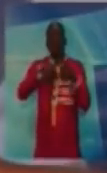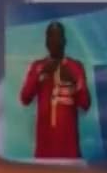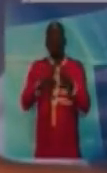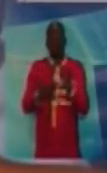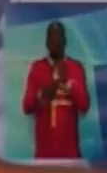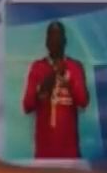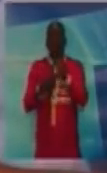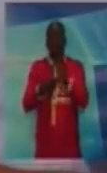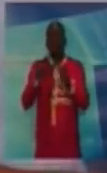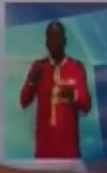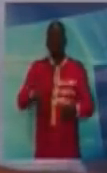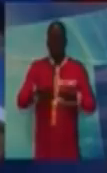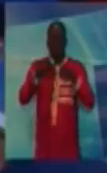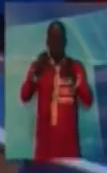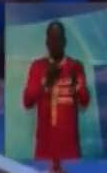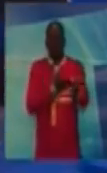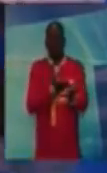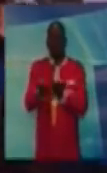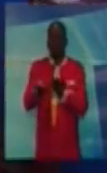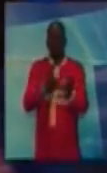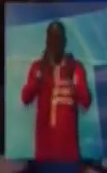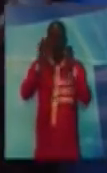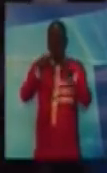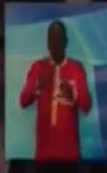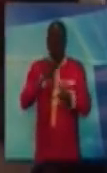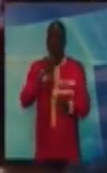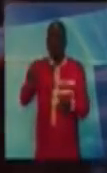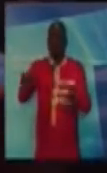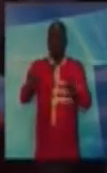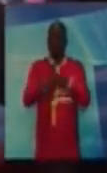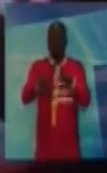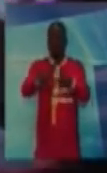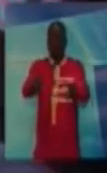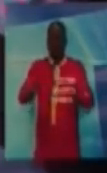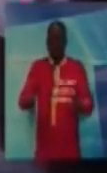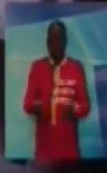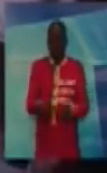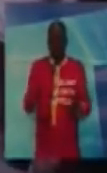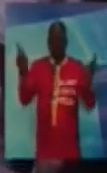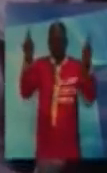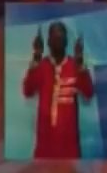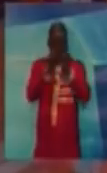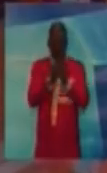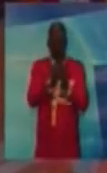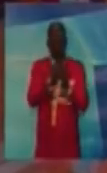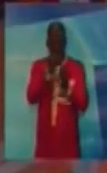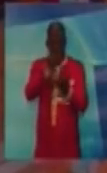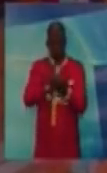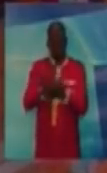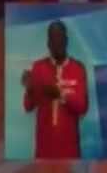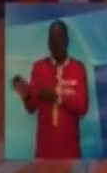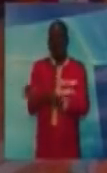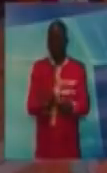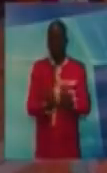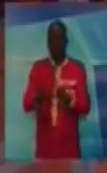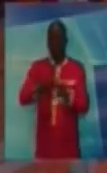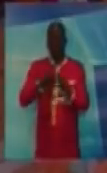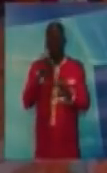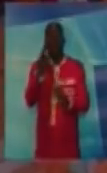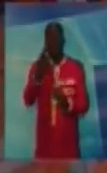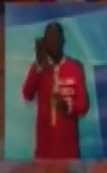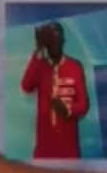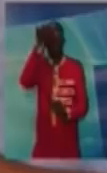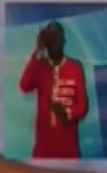prestataires et les fournisseurs de services puissent être sur un même lieu et se rencontrer. Et cela va faire en sorte que chacun